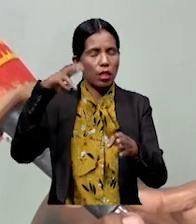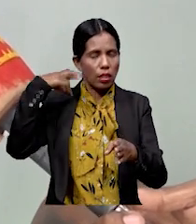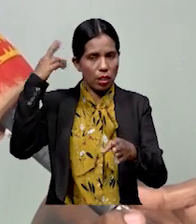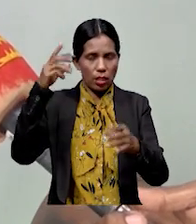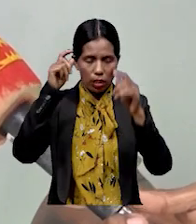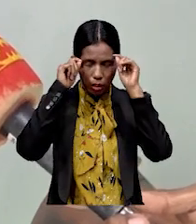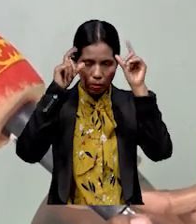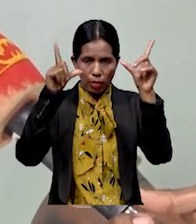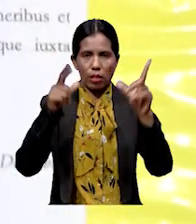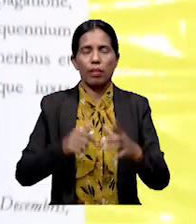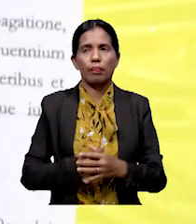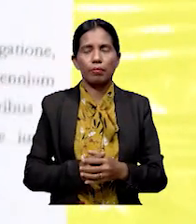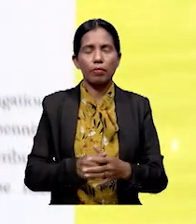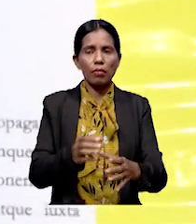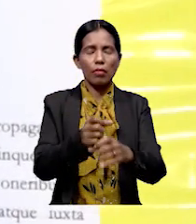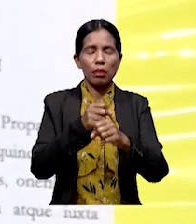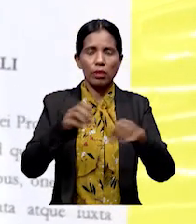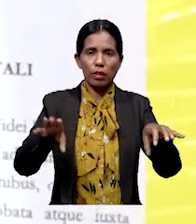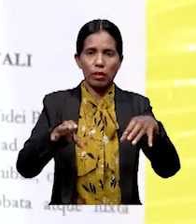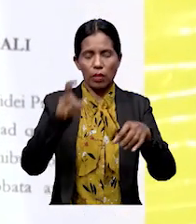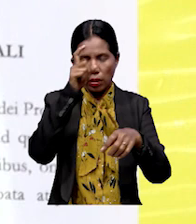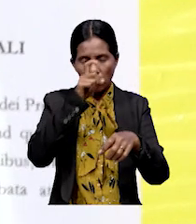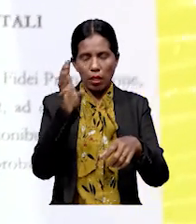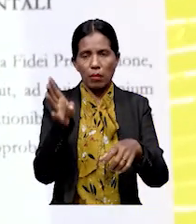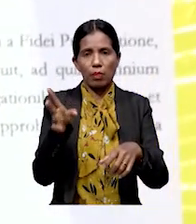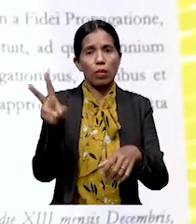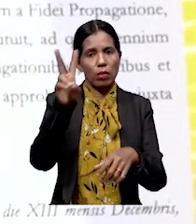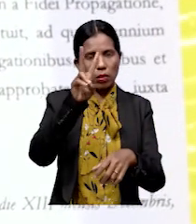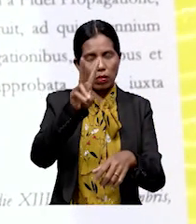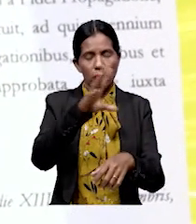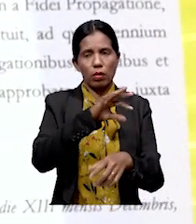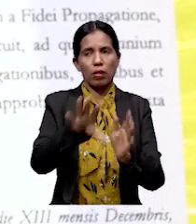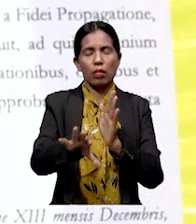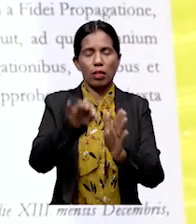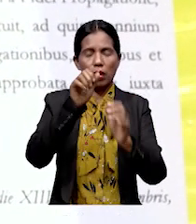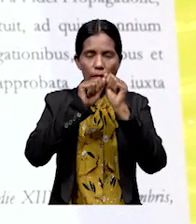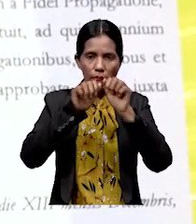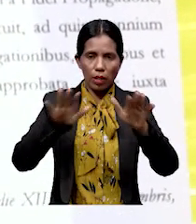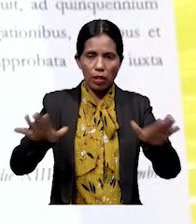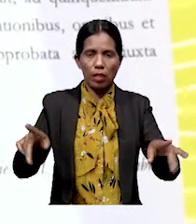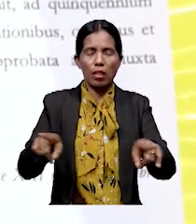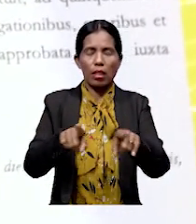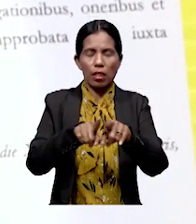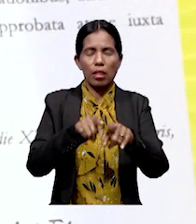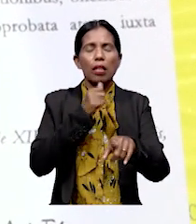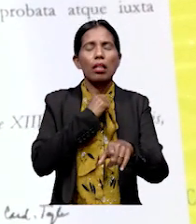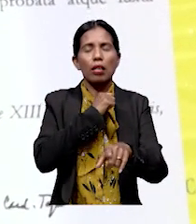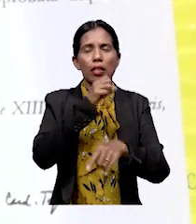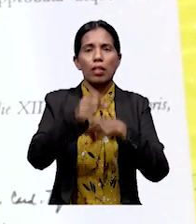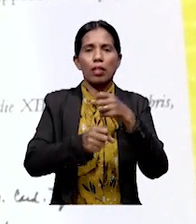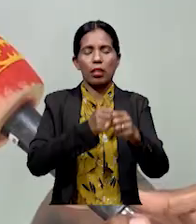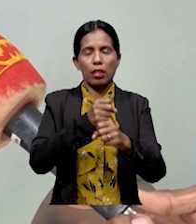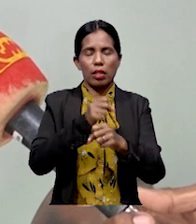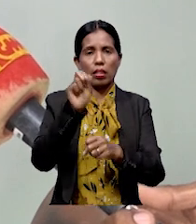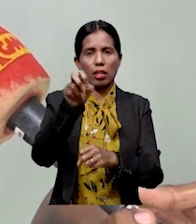Manek. Padre Bento asumi kargo ne ho ida de hatulu resin rua no hetan bensaun nudar nailulik durante tina sanu resin